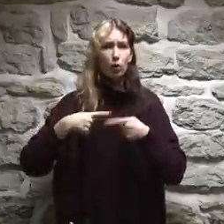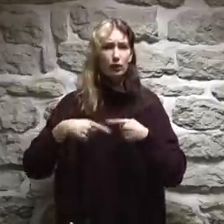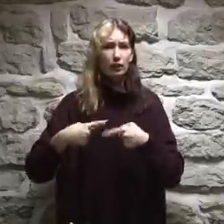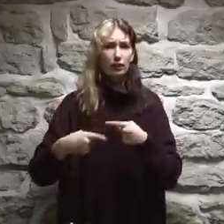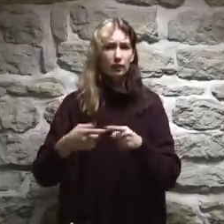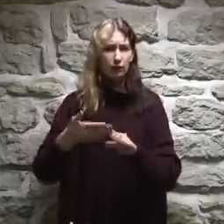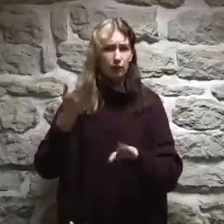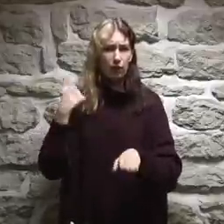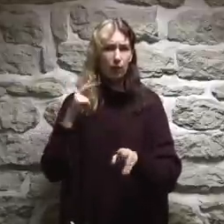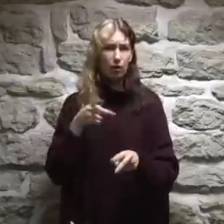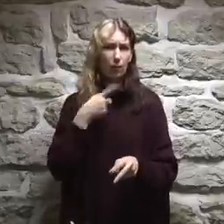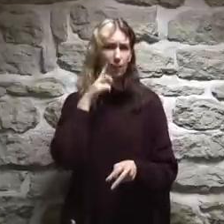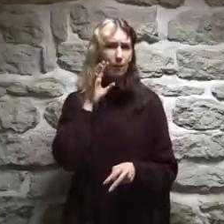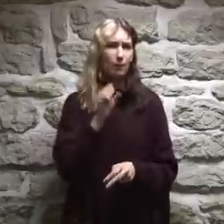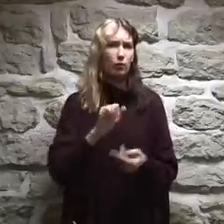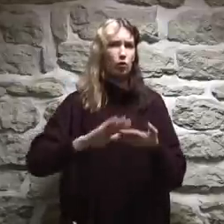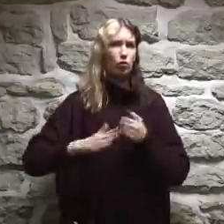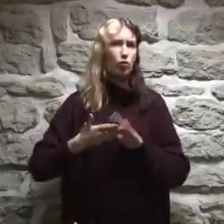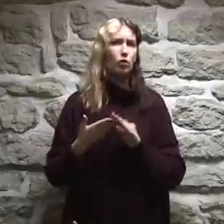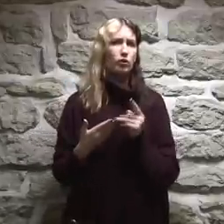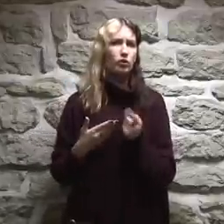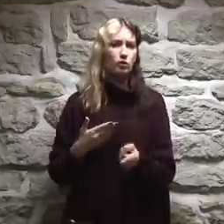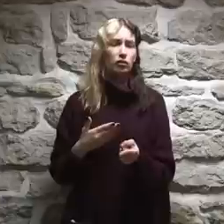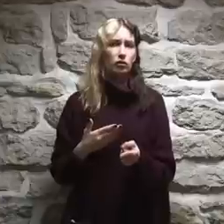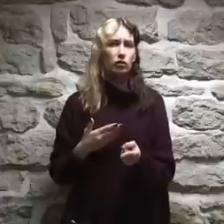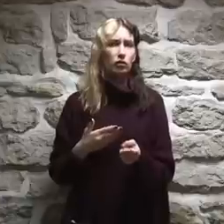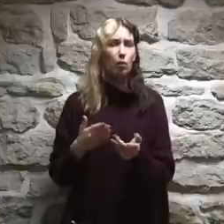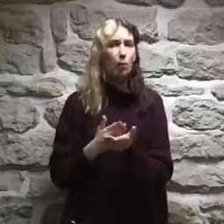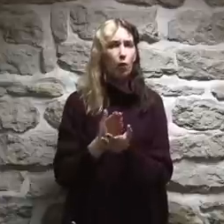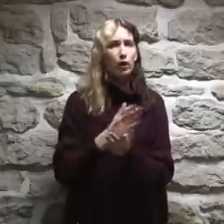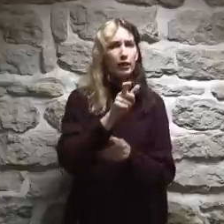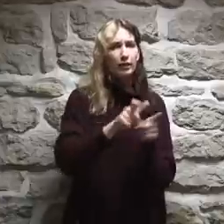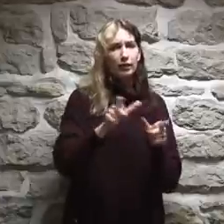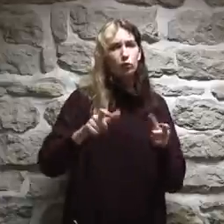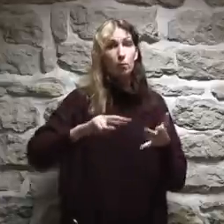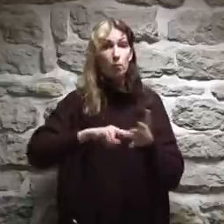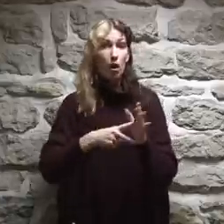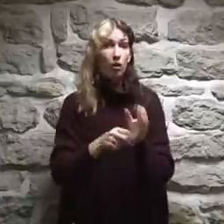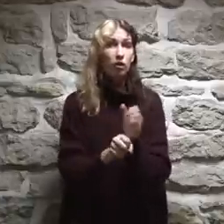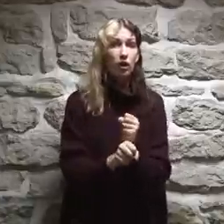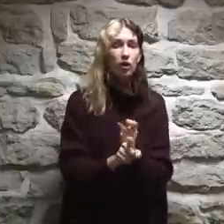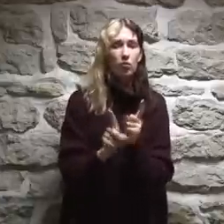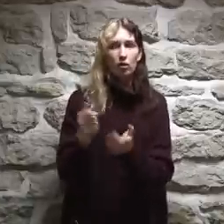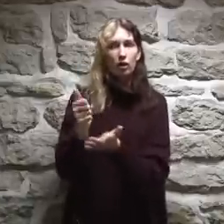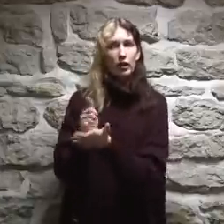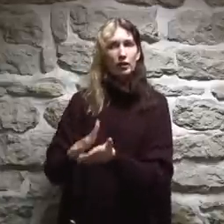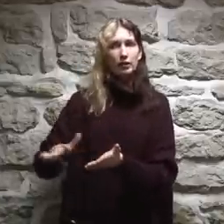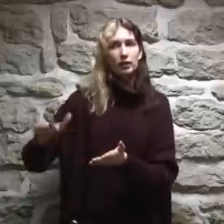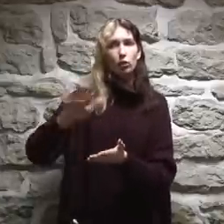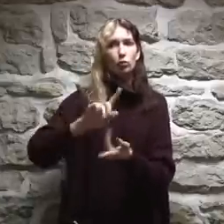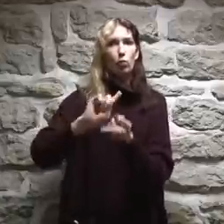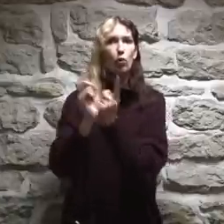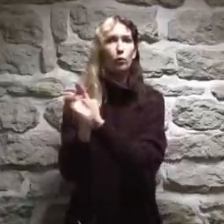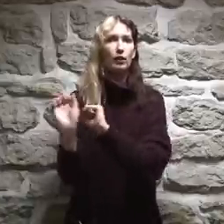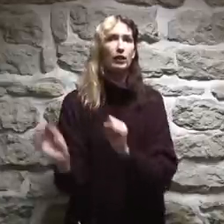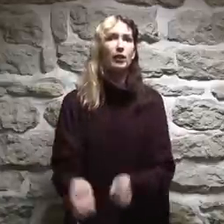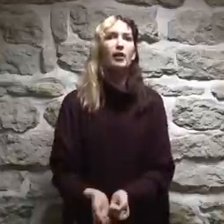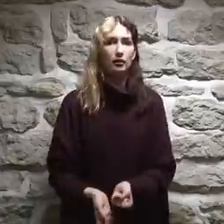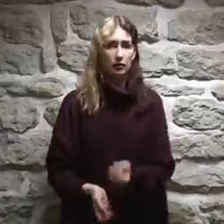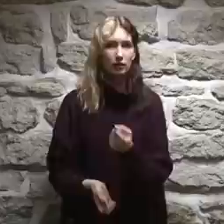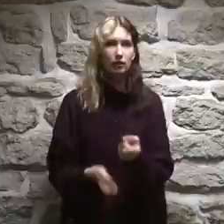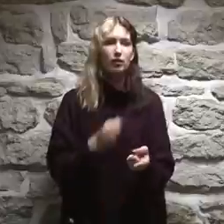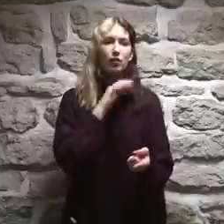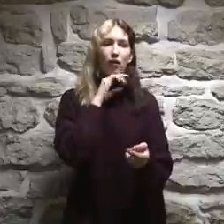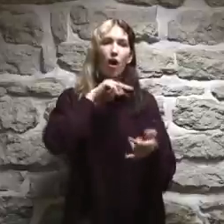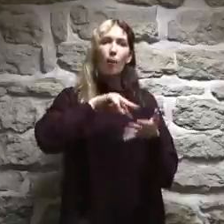varem näinud olukordi, kus poliitikud teevad võib-olla plaane, aga keskkond muutub kiiresti ja siis tuleb oma